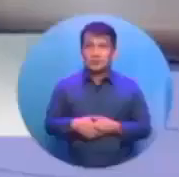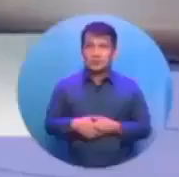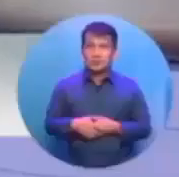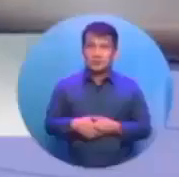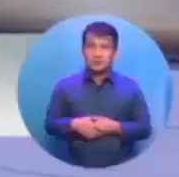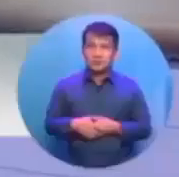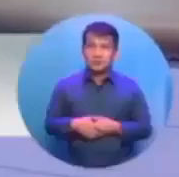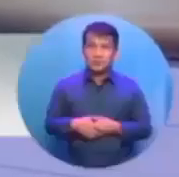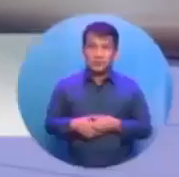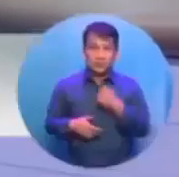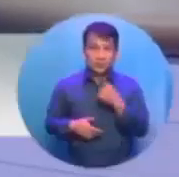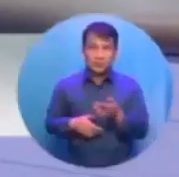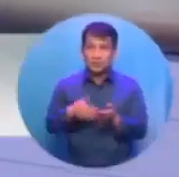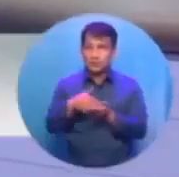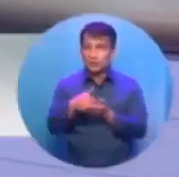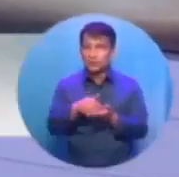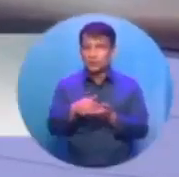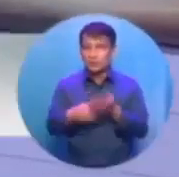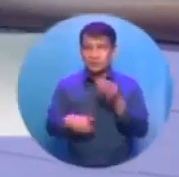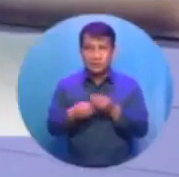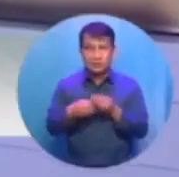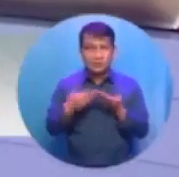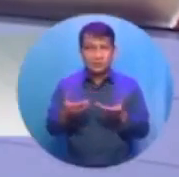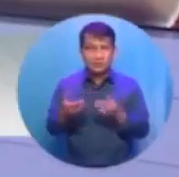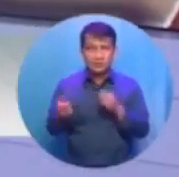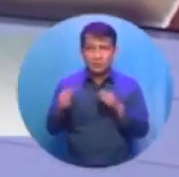sir. May pag-asa pa tayo, Mrs. So,